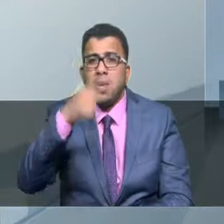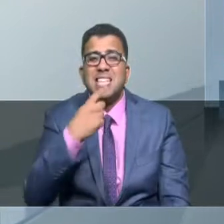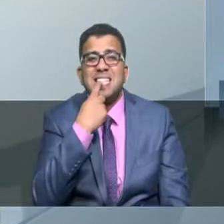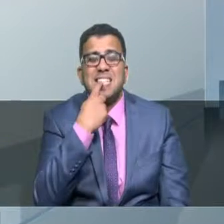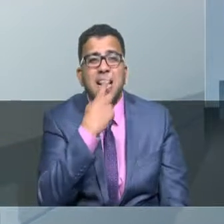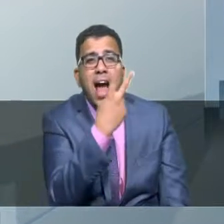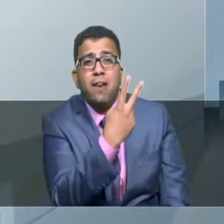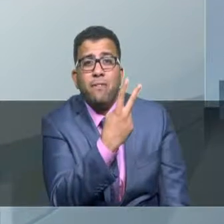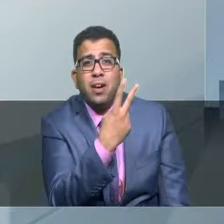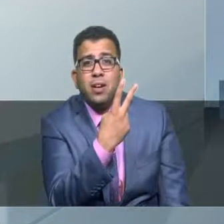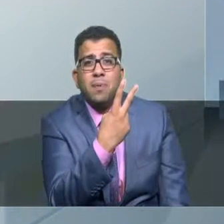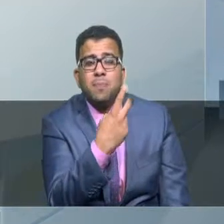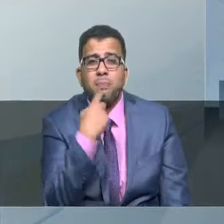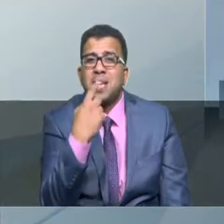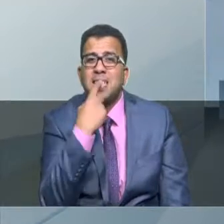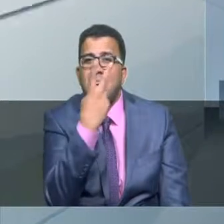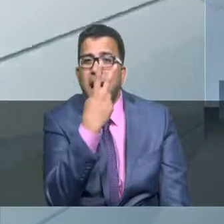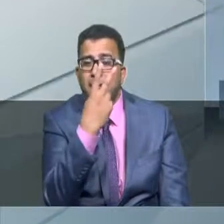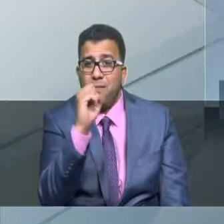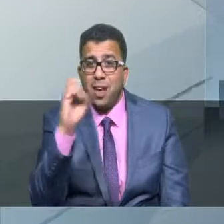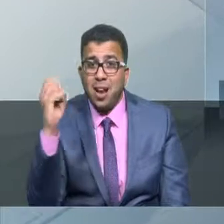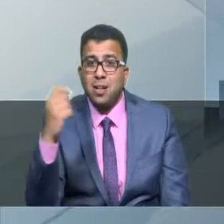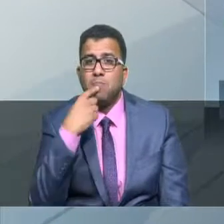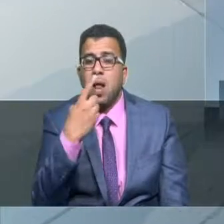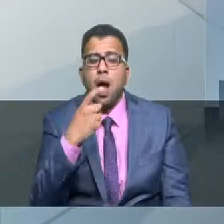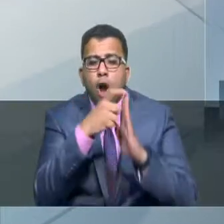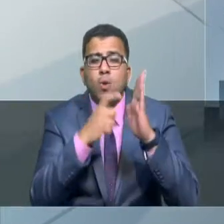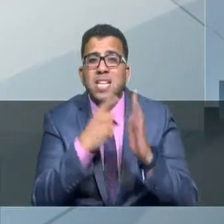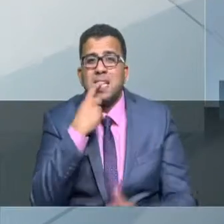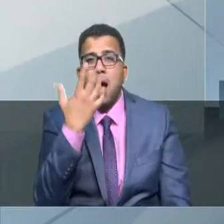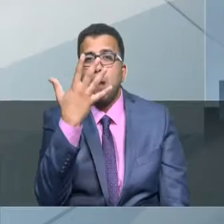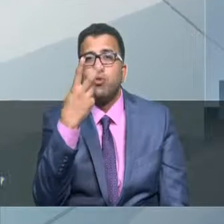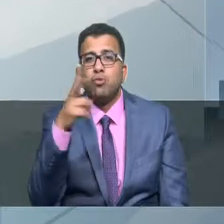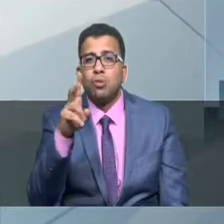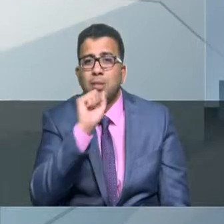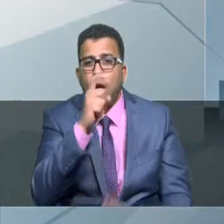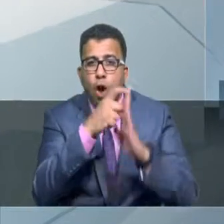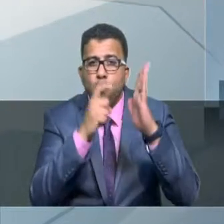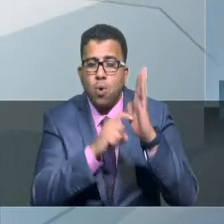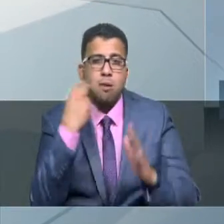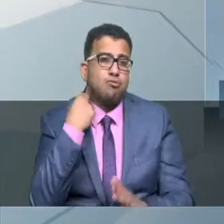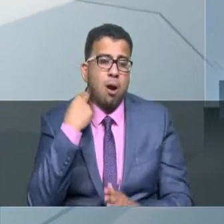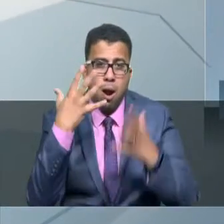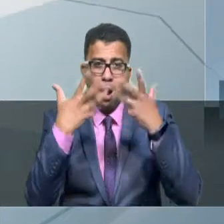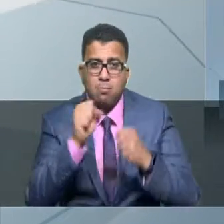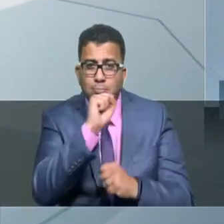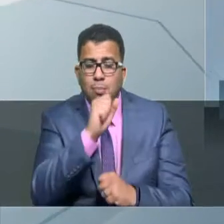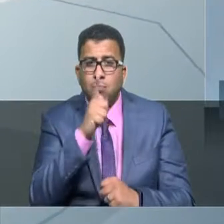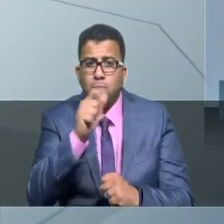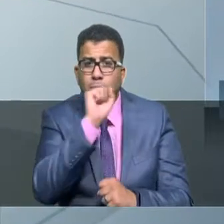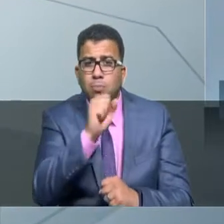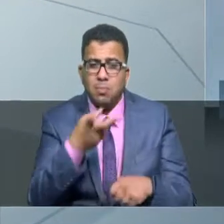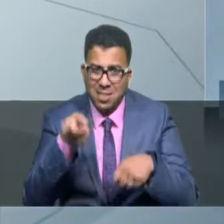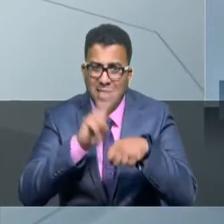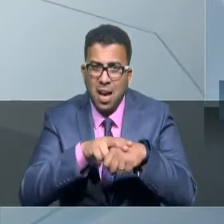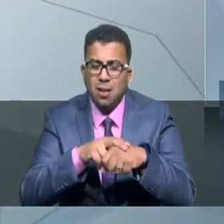2000 بمرسوم أميري رقم 25. فتتميز مثل ما ذكرت لك بأجمل محمية طبيعية لأن تم